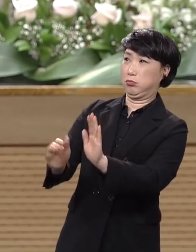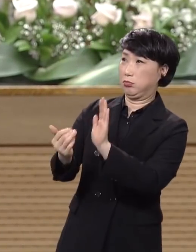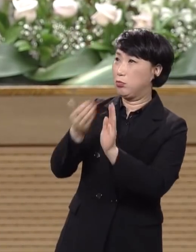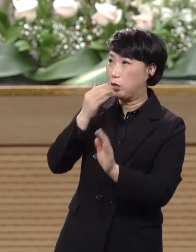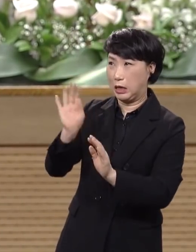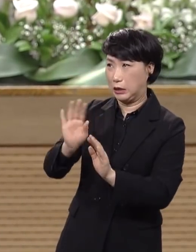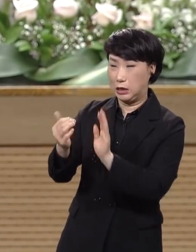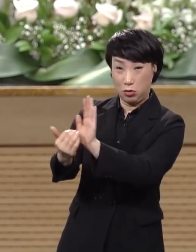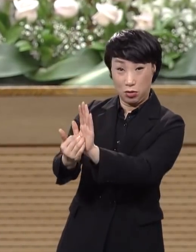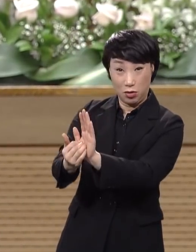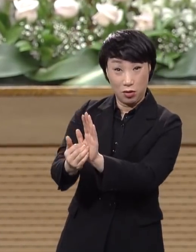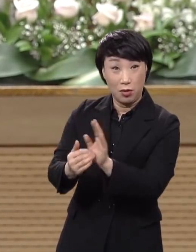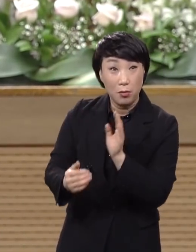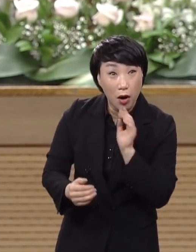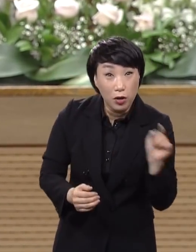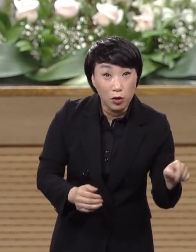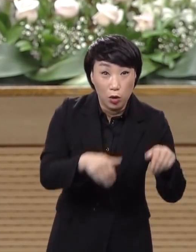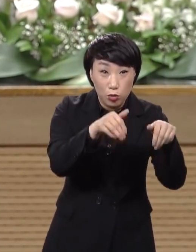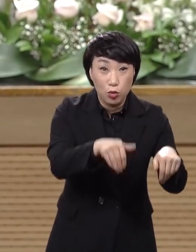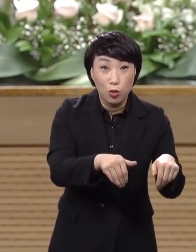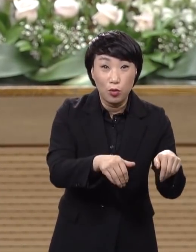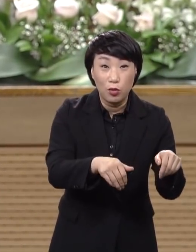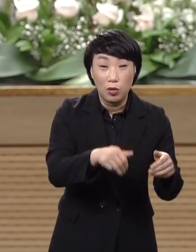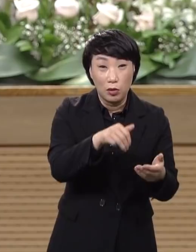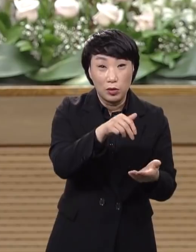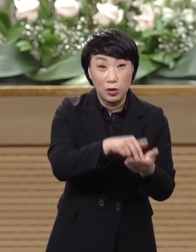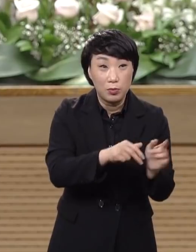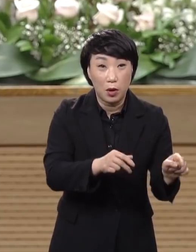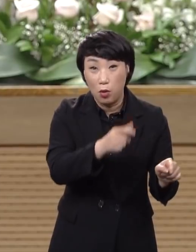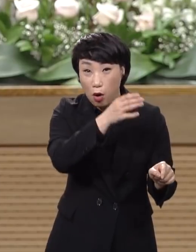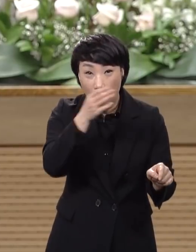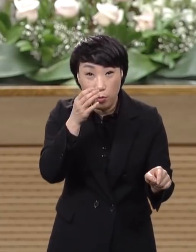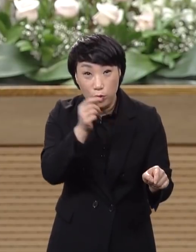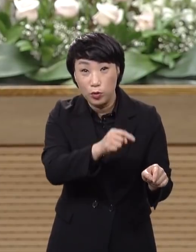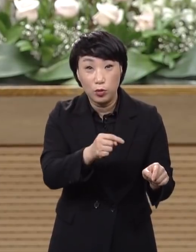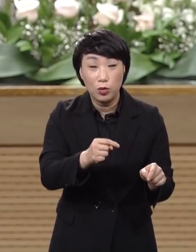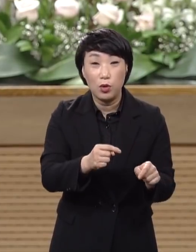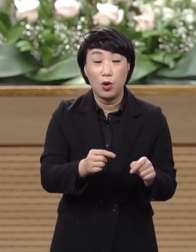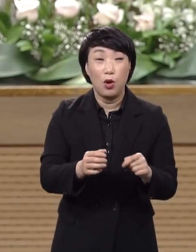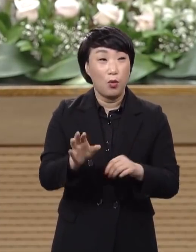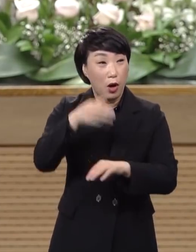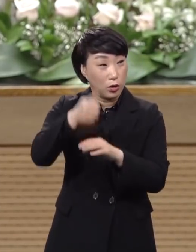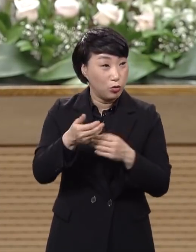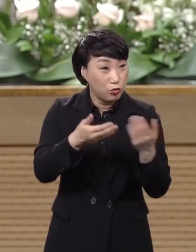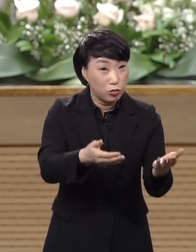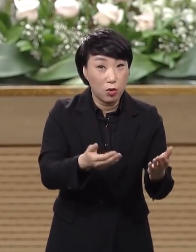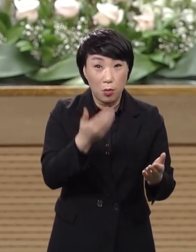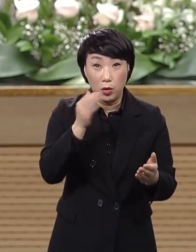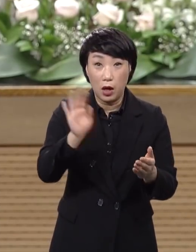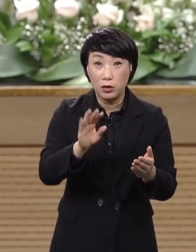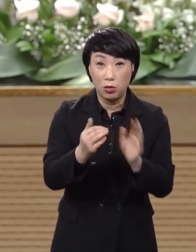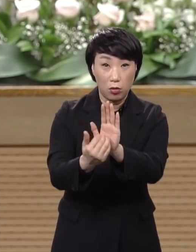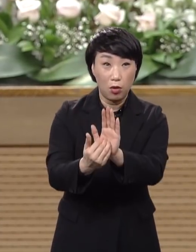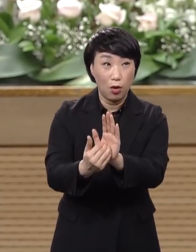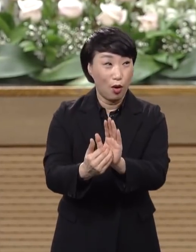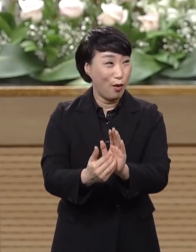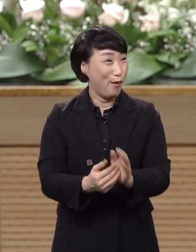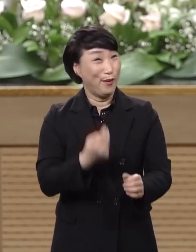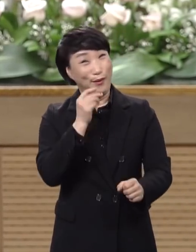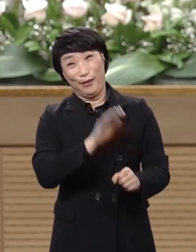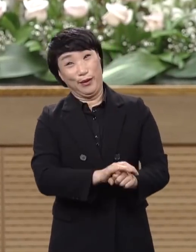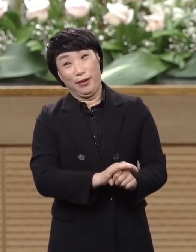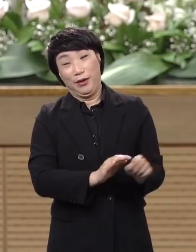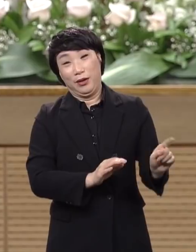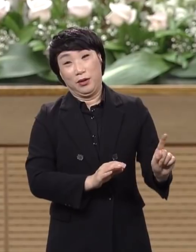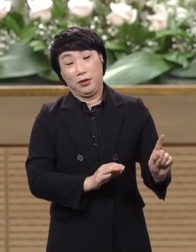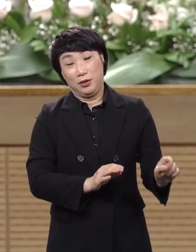사양했습니다. 이건 포로로서 감히 왕의 진미를 사양합니까?